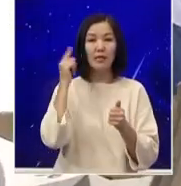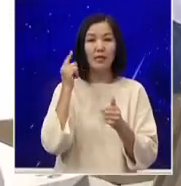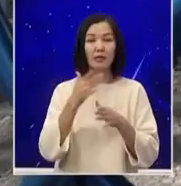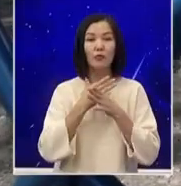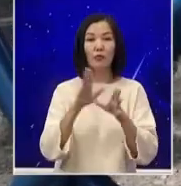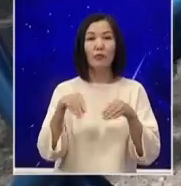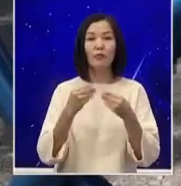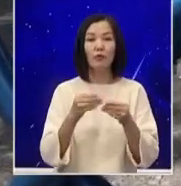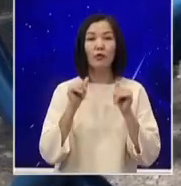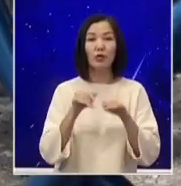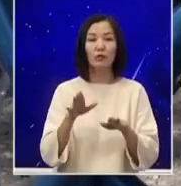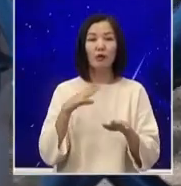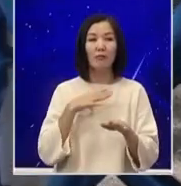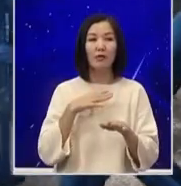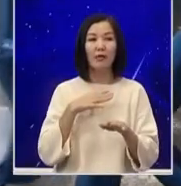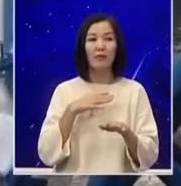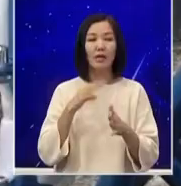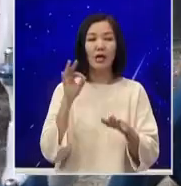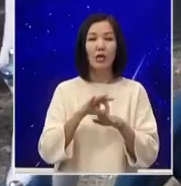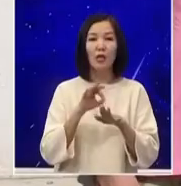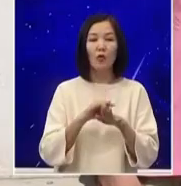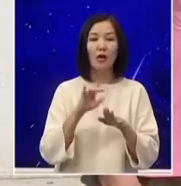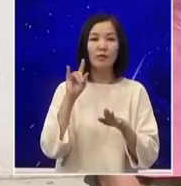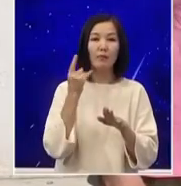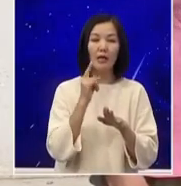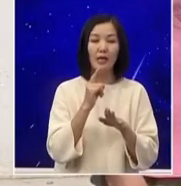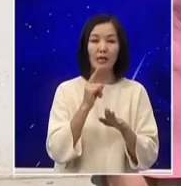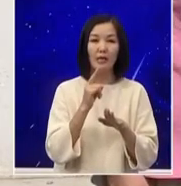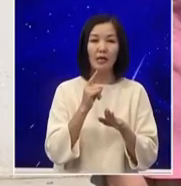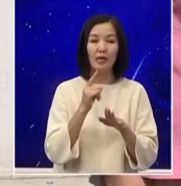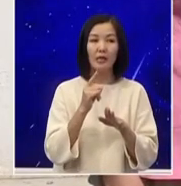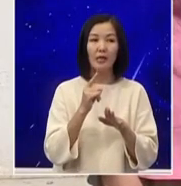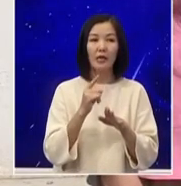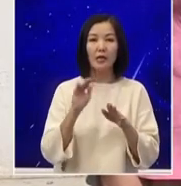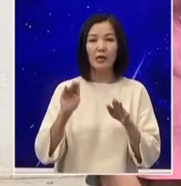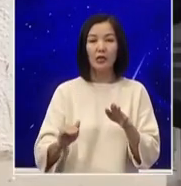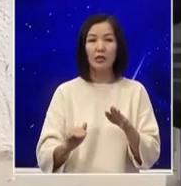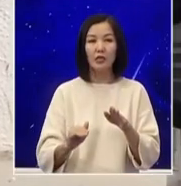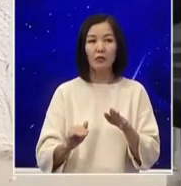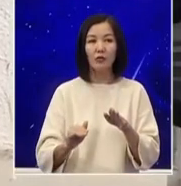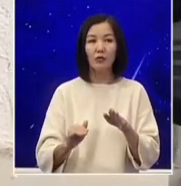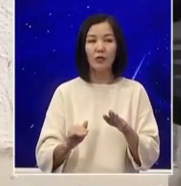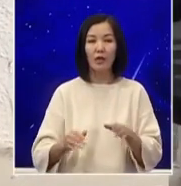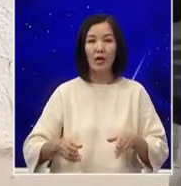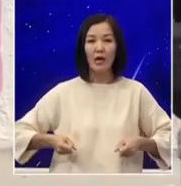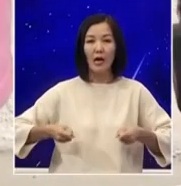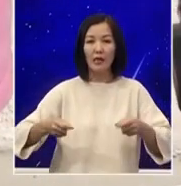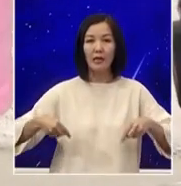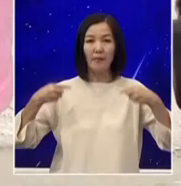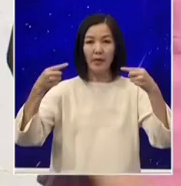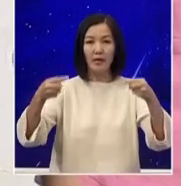көмек көрсетуге шешім қабылдапты. Науқас баланы көтеріп қиналмасын деп, кіші ұлына ортопедиялық арбасында ала